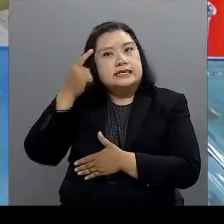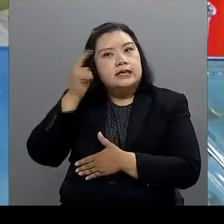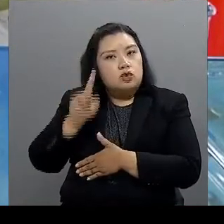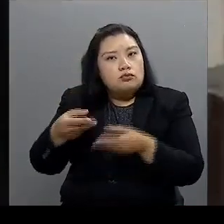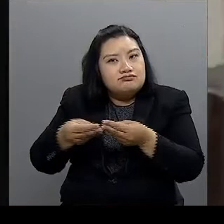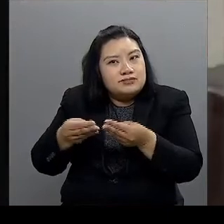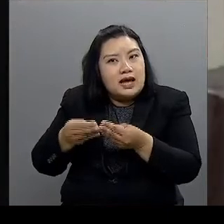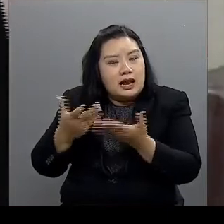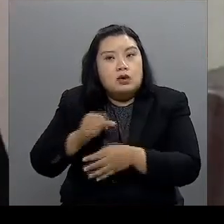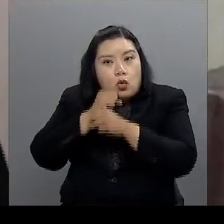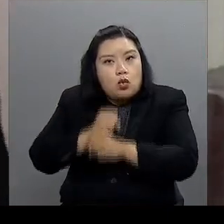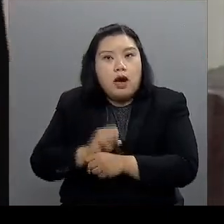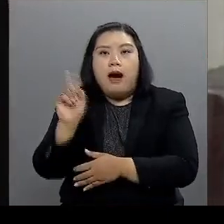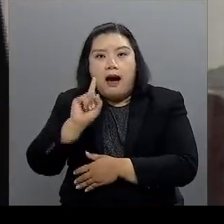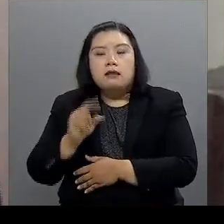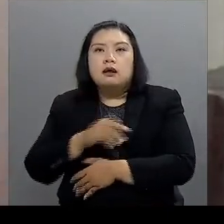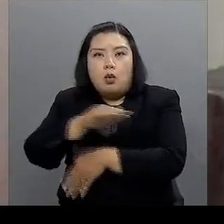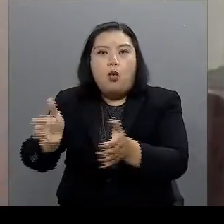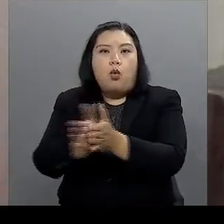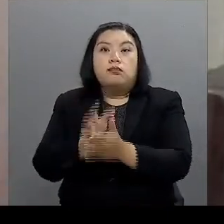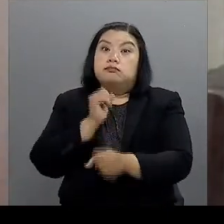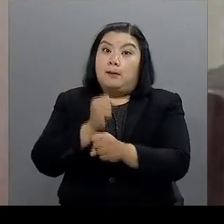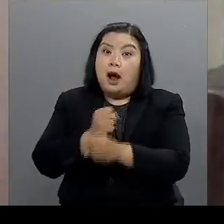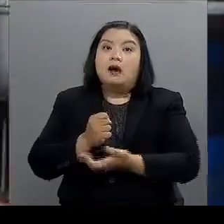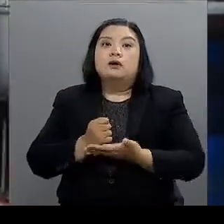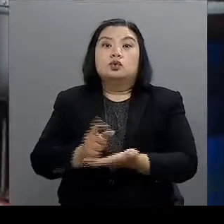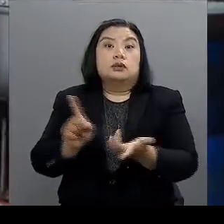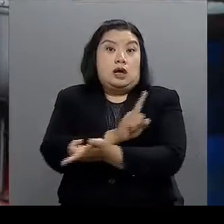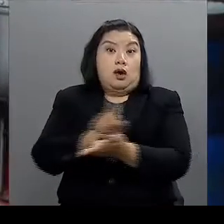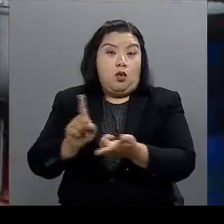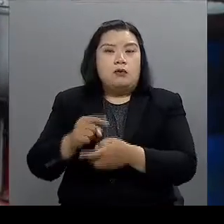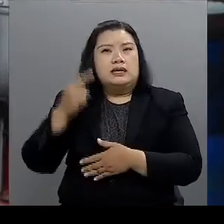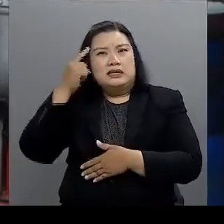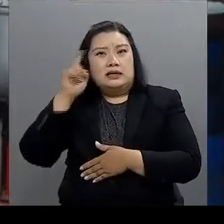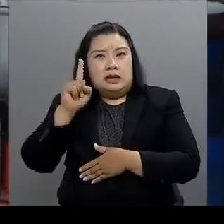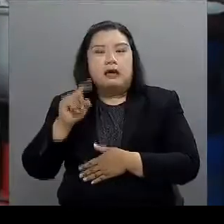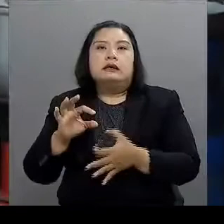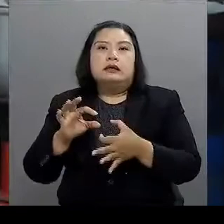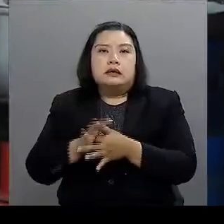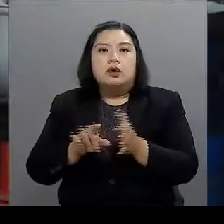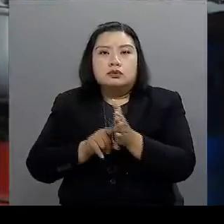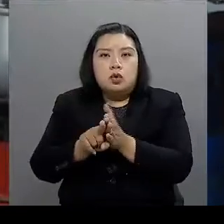ที่อยู่ในชุมชนมาร่วมกันทำงานเพื่อสังคมในการลดความเสี่ยงจากวิกฤตโรคระบาดค่ะ